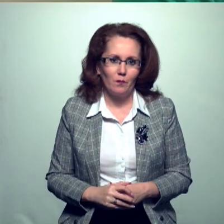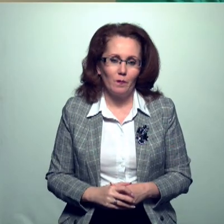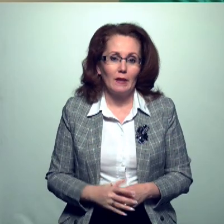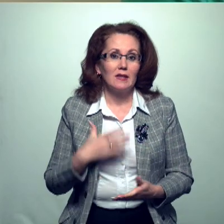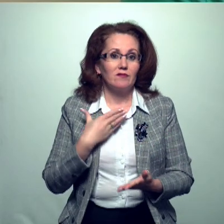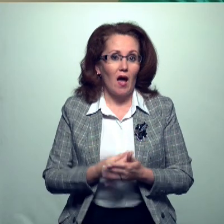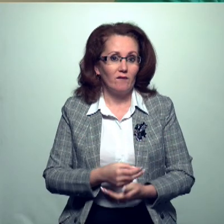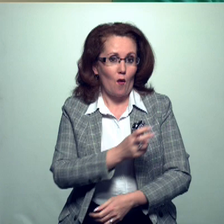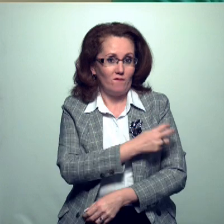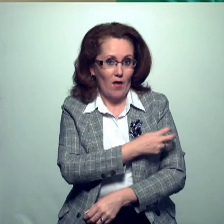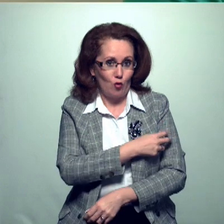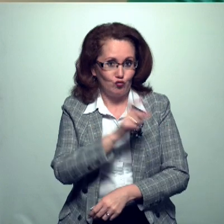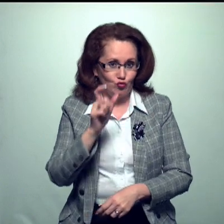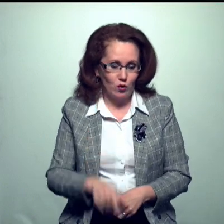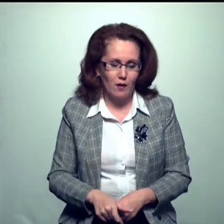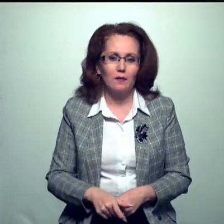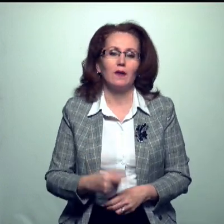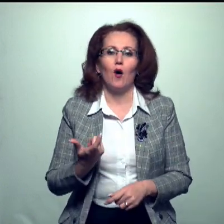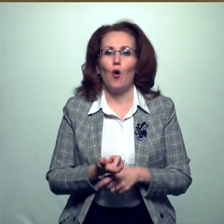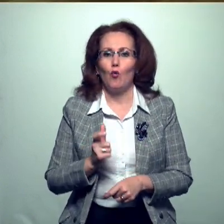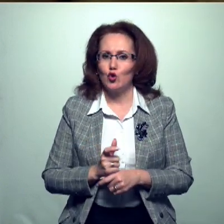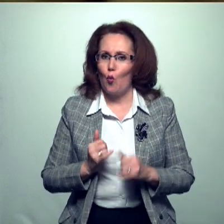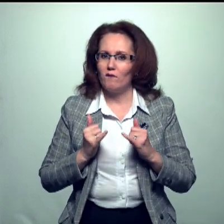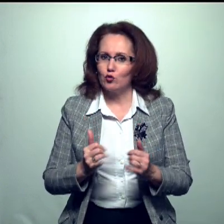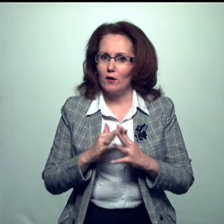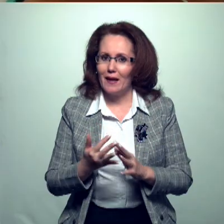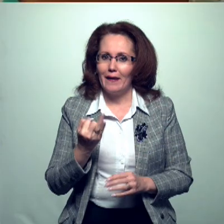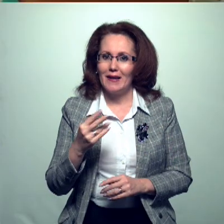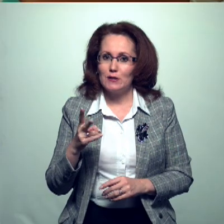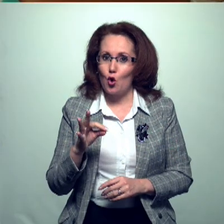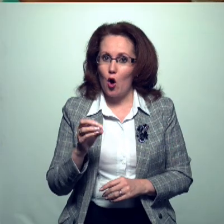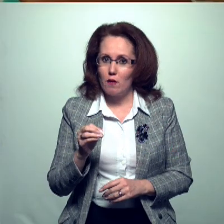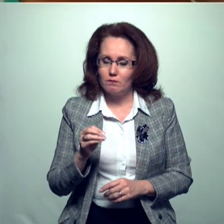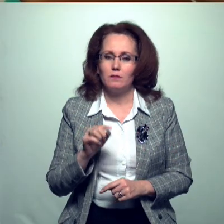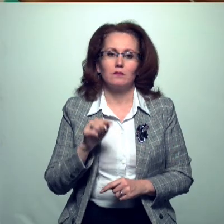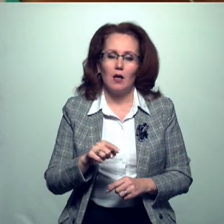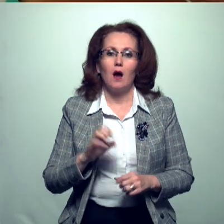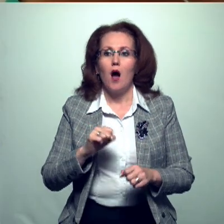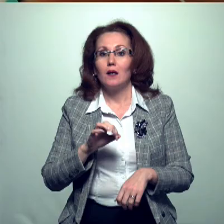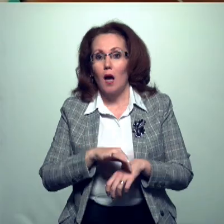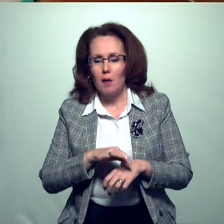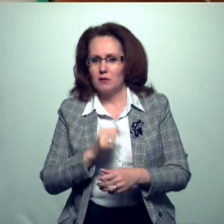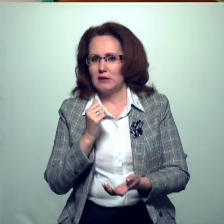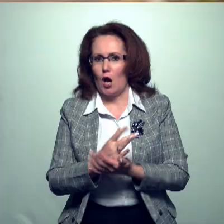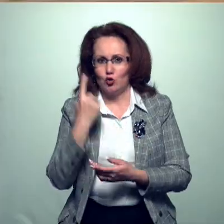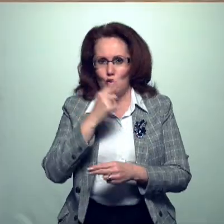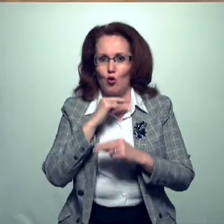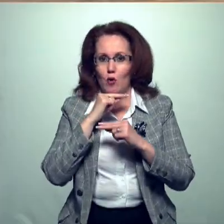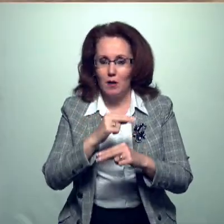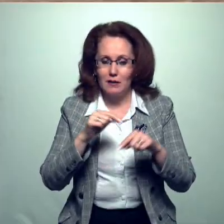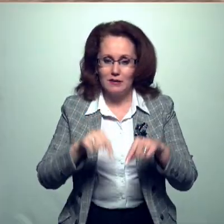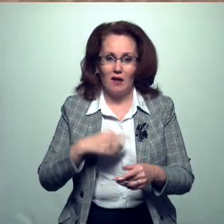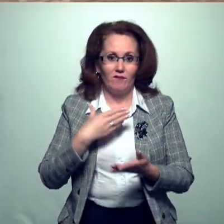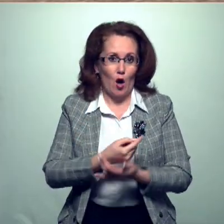Своего фельдшера Альфтину Данилову в Ильинском очень уважают. К ней можно обратиться сразу, если заболеешь. А теперь здесь же, в своем